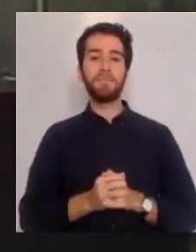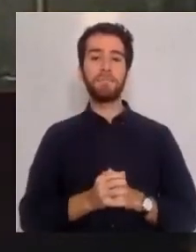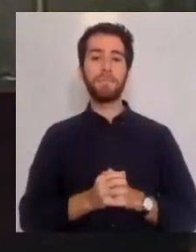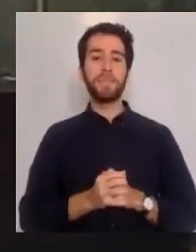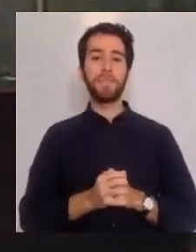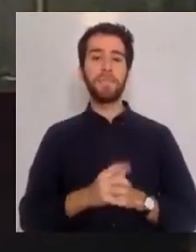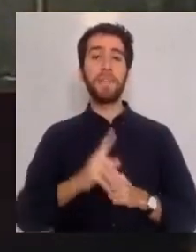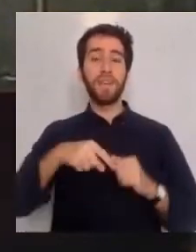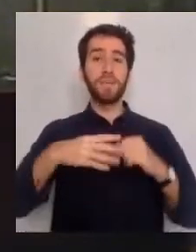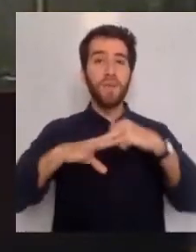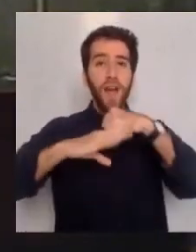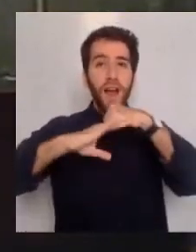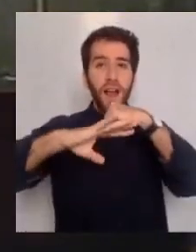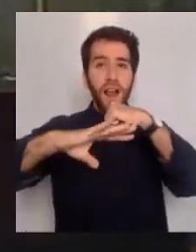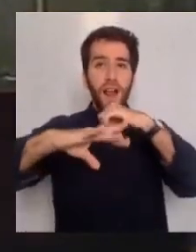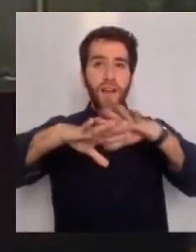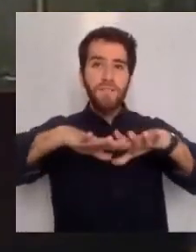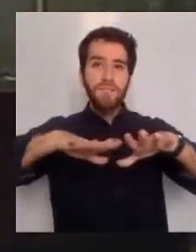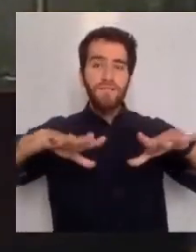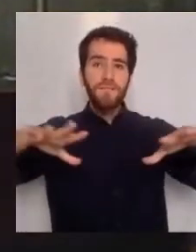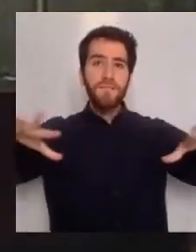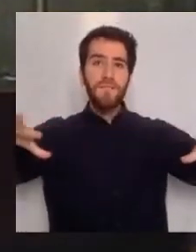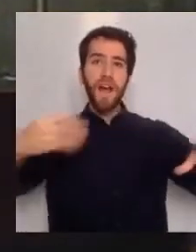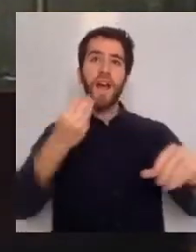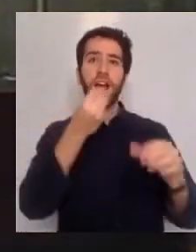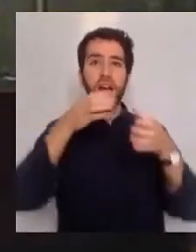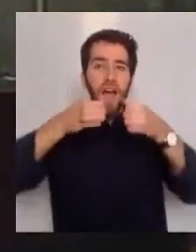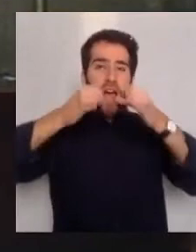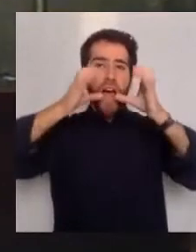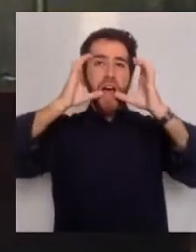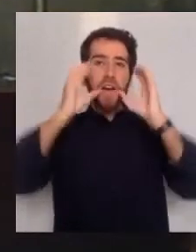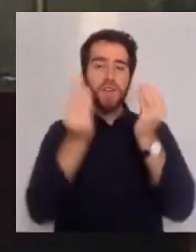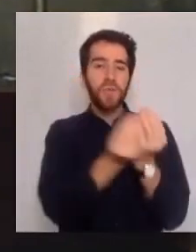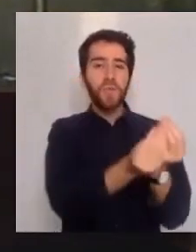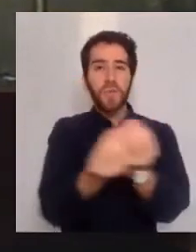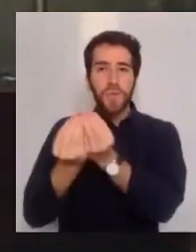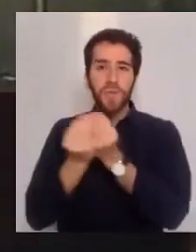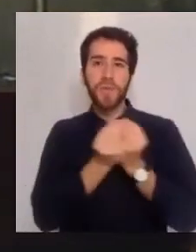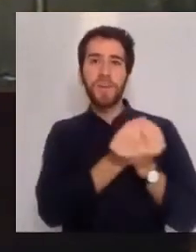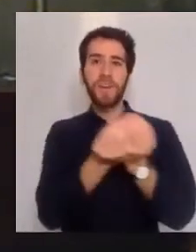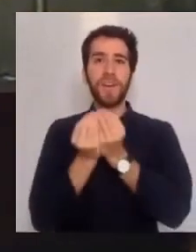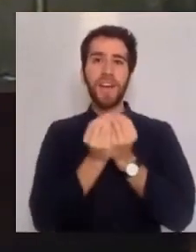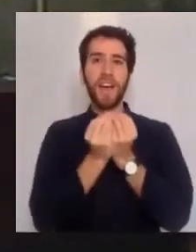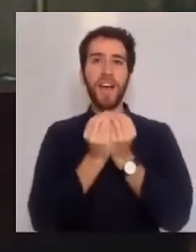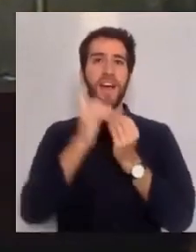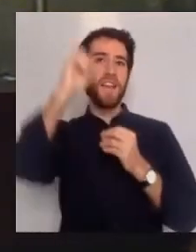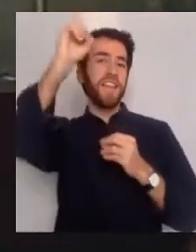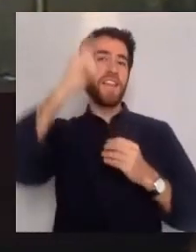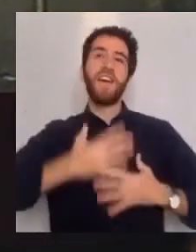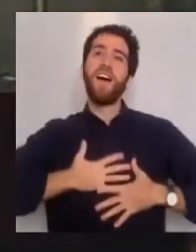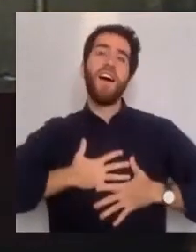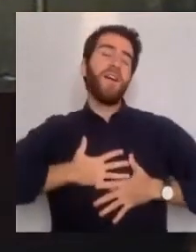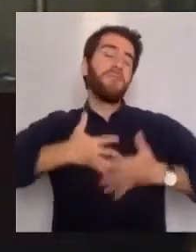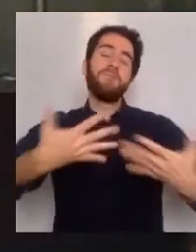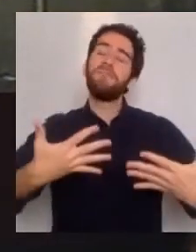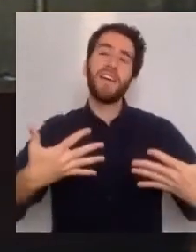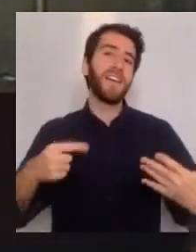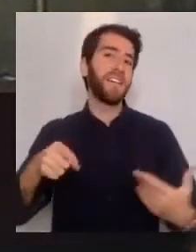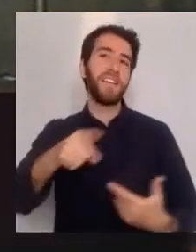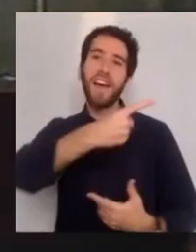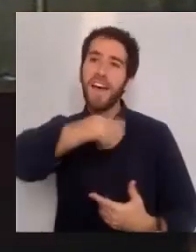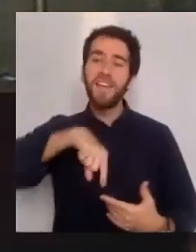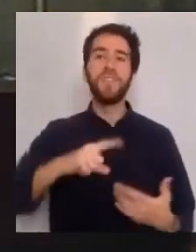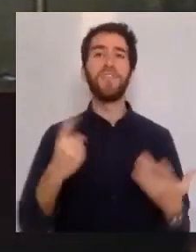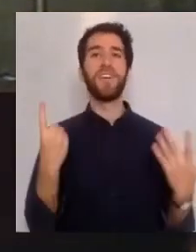conversar i fins i tot esmorzar amb ell. Quin Déu més impressionant és el nostre!